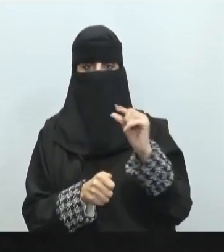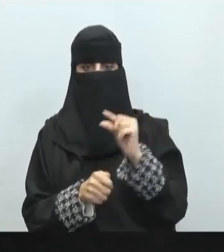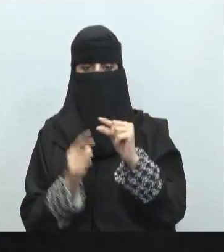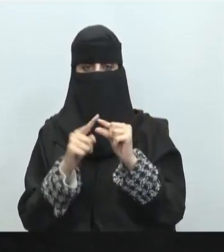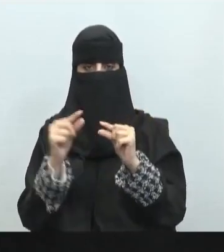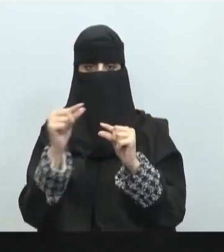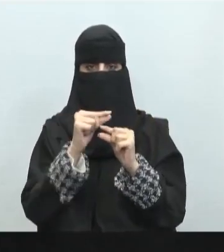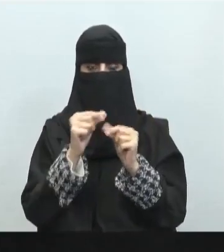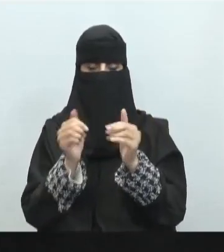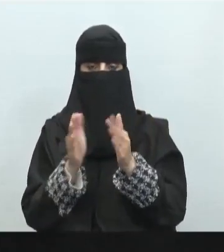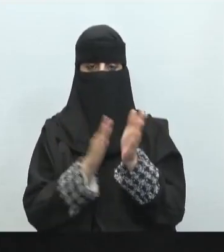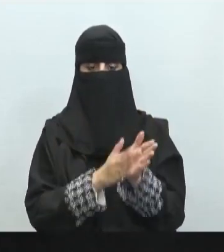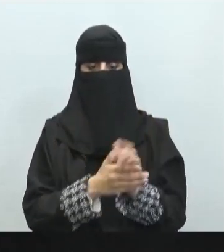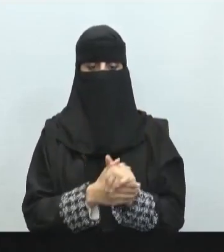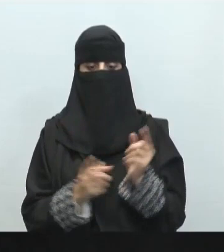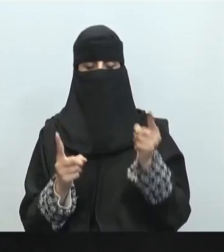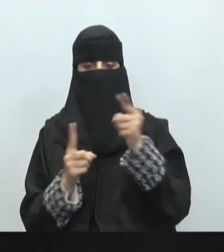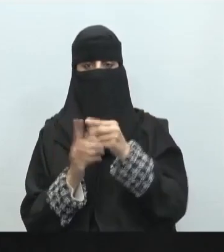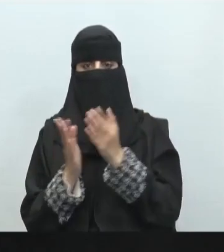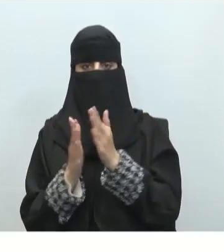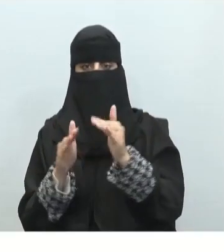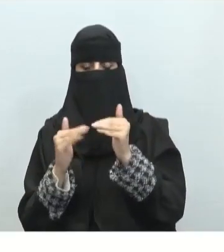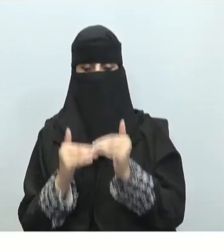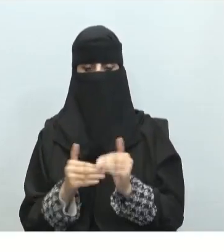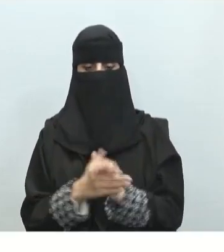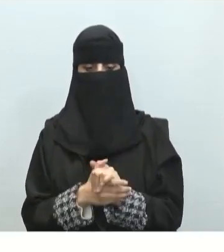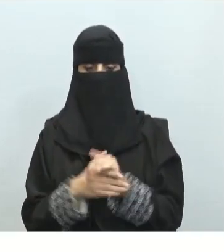مرفوع علامه رفعه الضمه